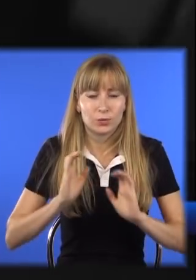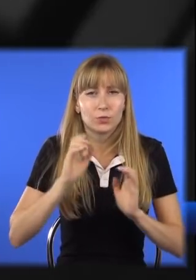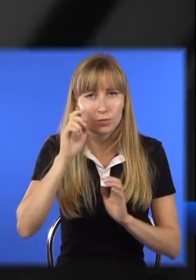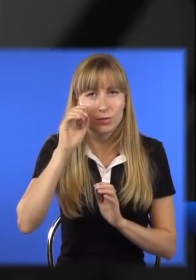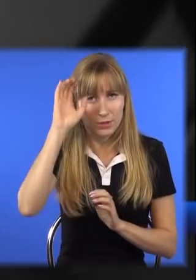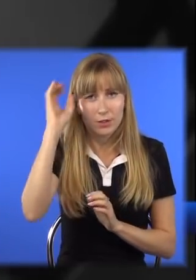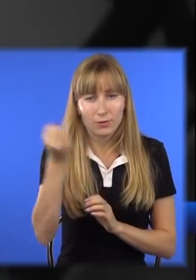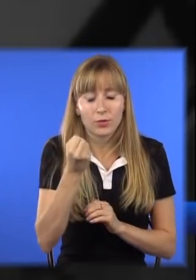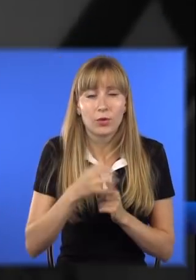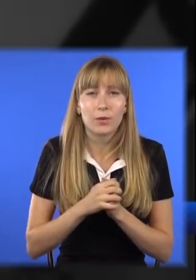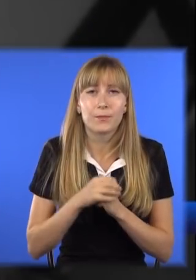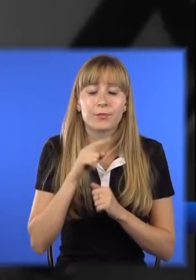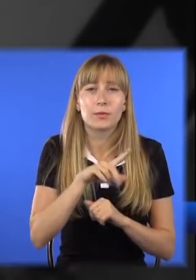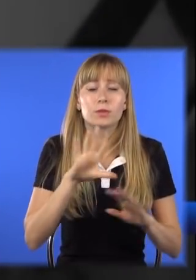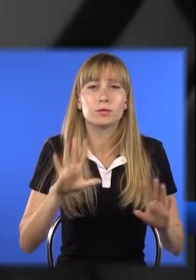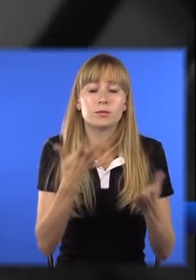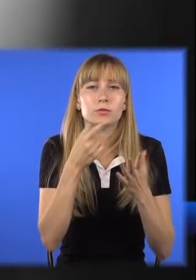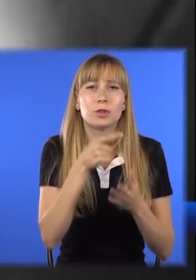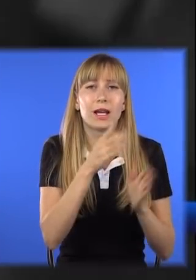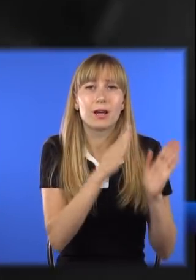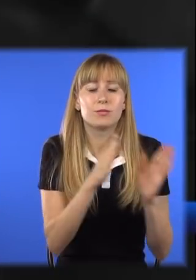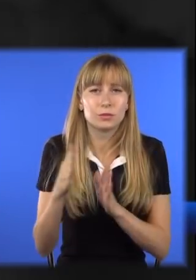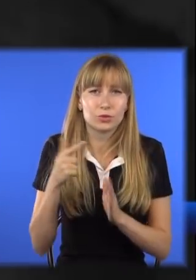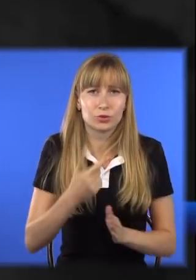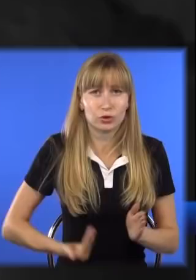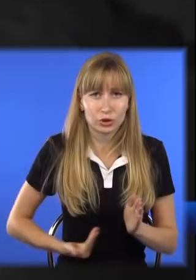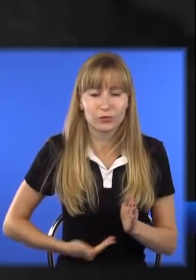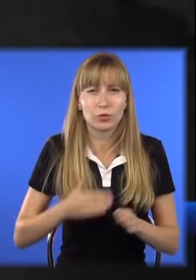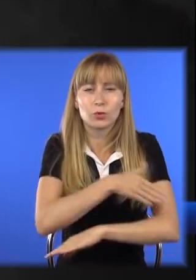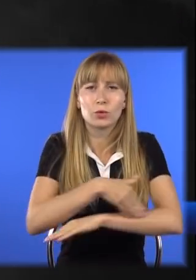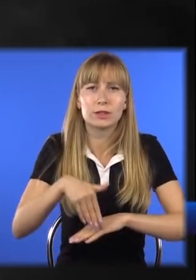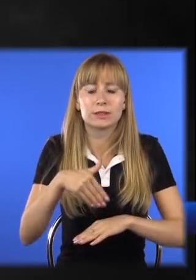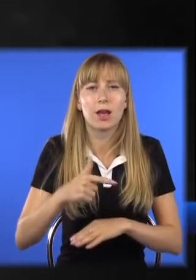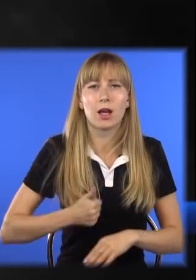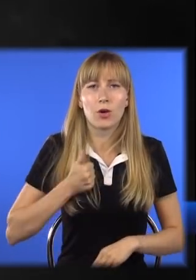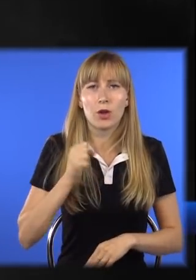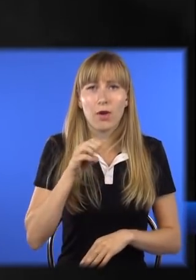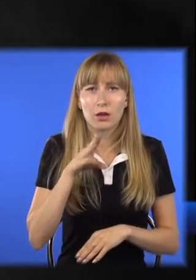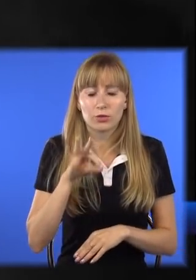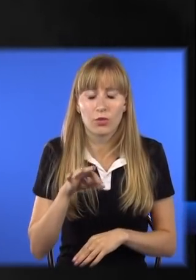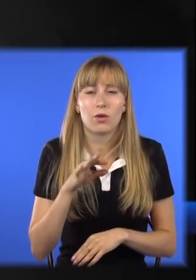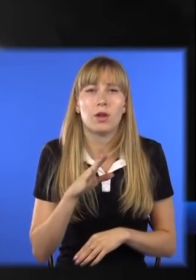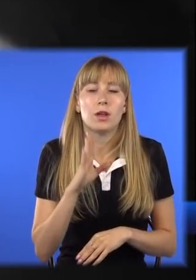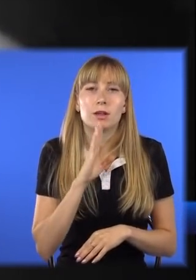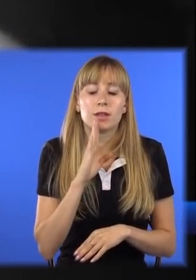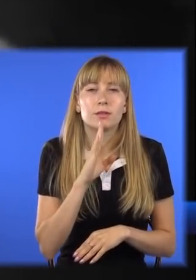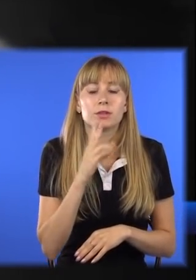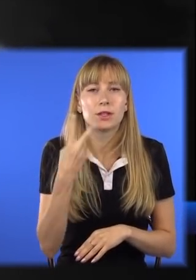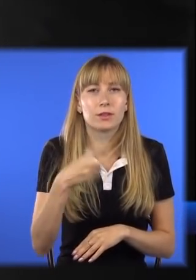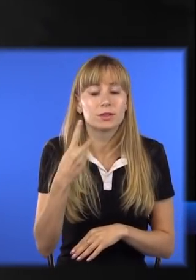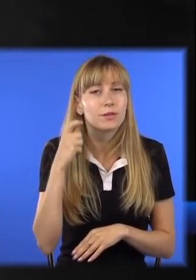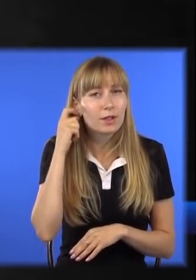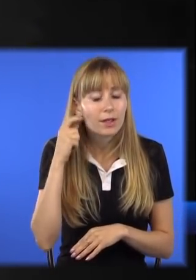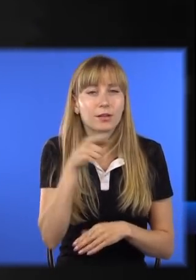АТО. За попередньою інформацією, 22-річна дівчина відпочивала у компанії студентів, а потім вийшла з кімнати